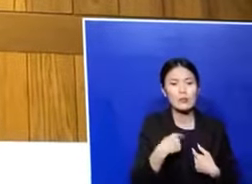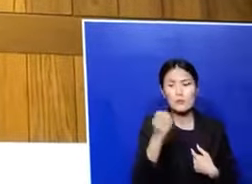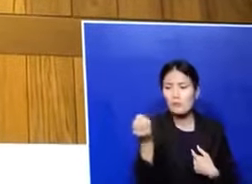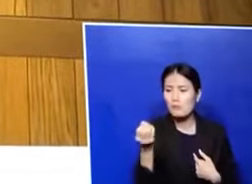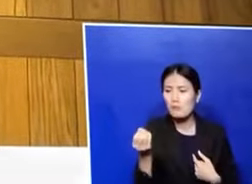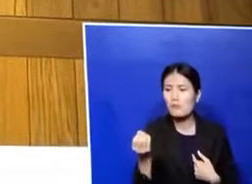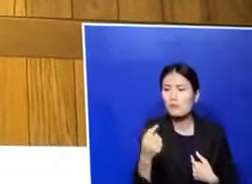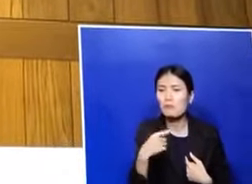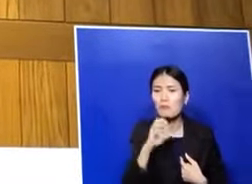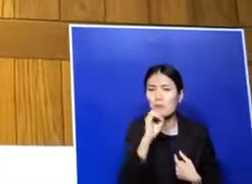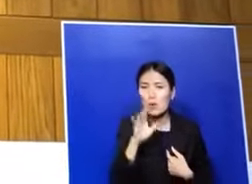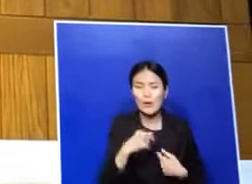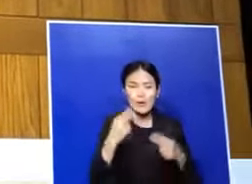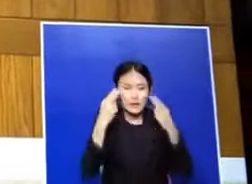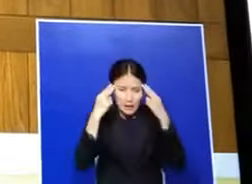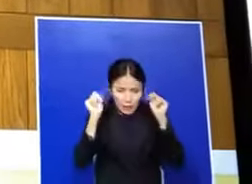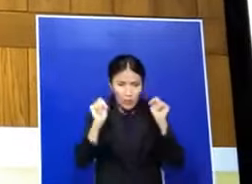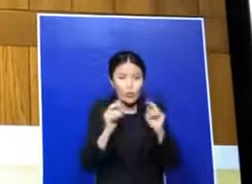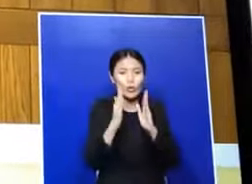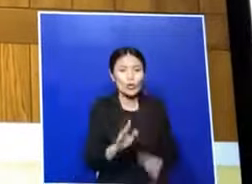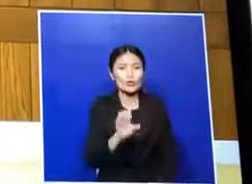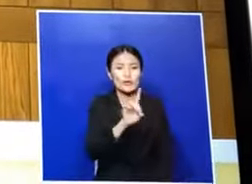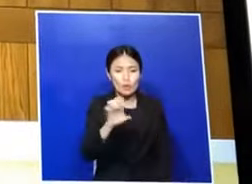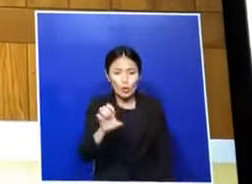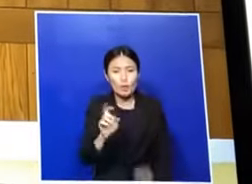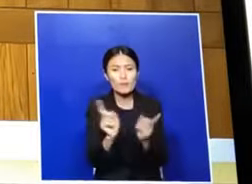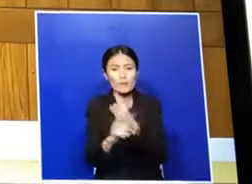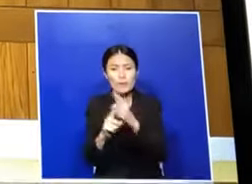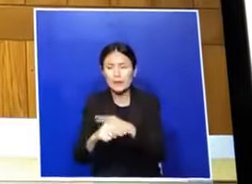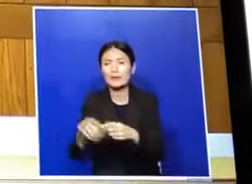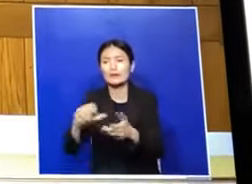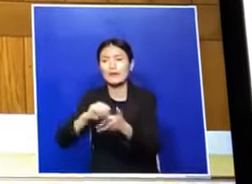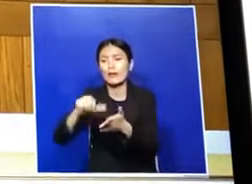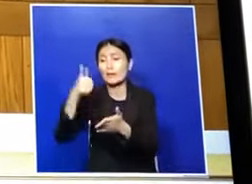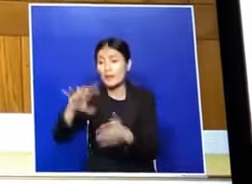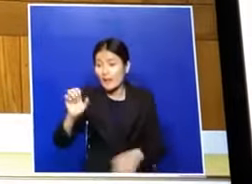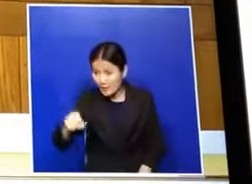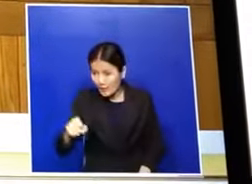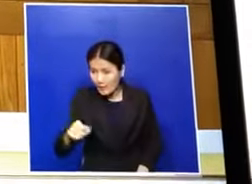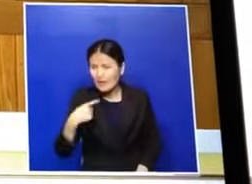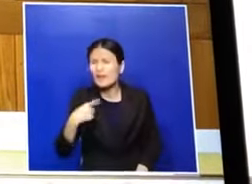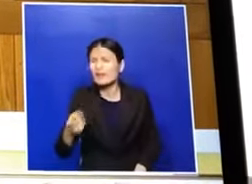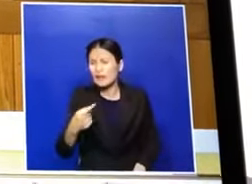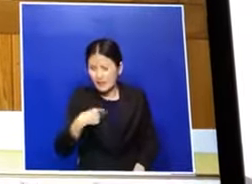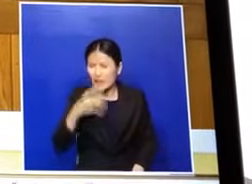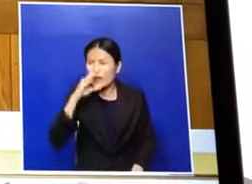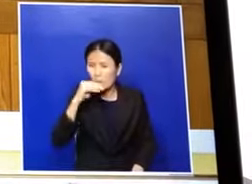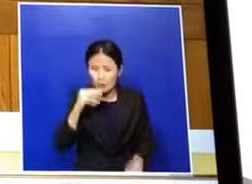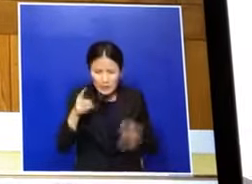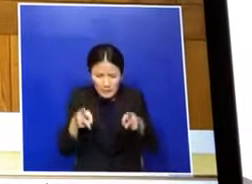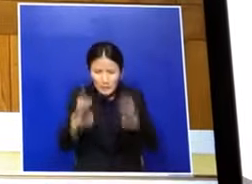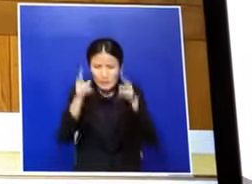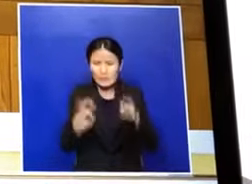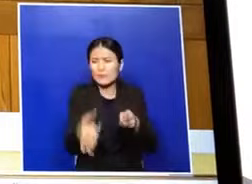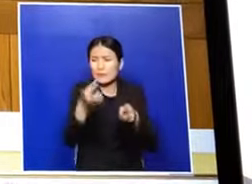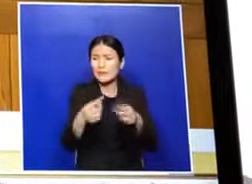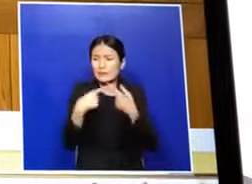วจะเปิดให้ฟังแล้วจะเชื่อถือที่ท่านพูดมาเมื่อกี้หรือไม่นะเพราะนั้นการที่นายจะพูดอะไรต่อไปจ